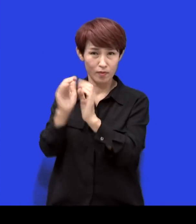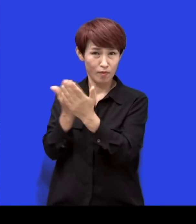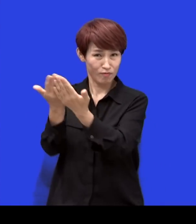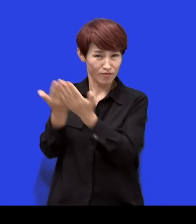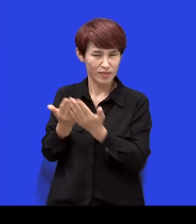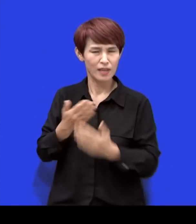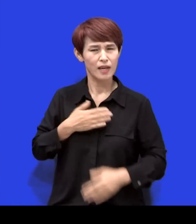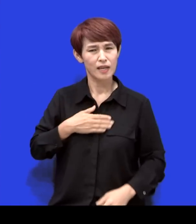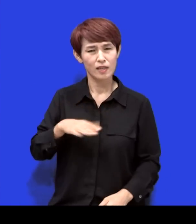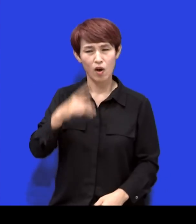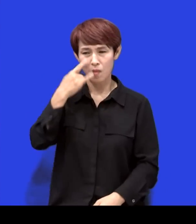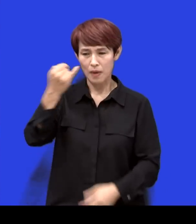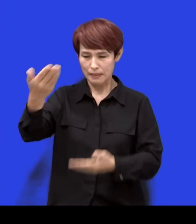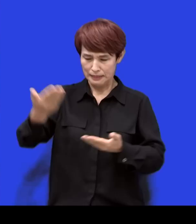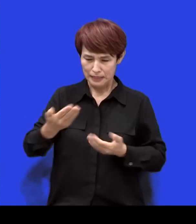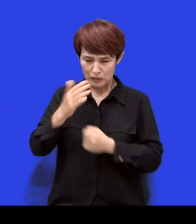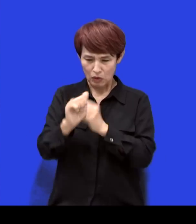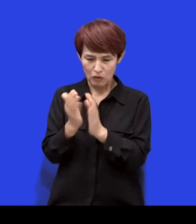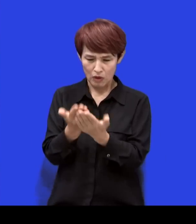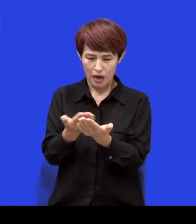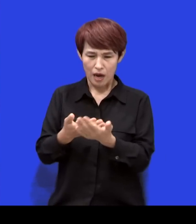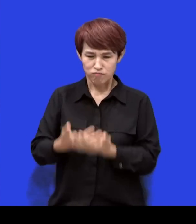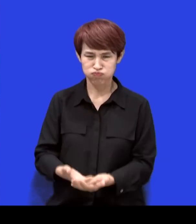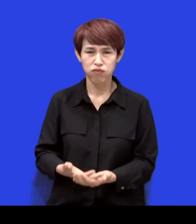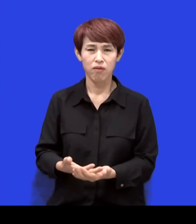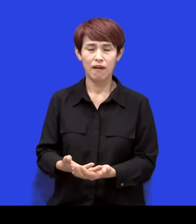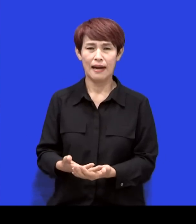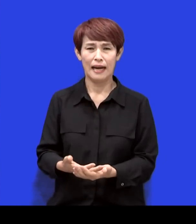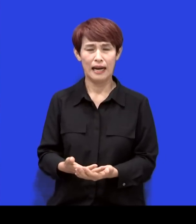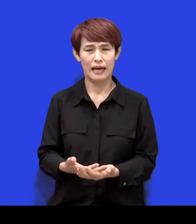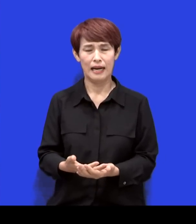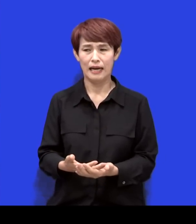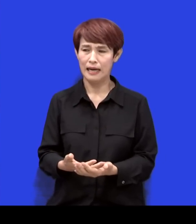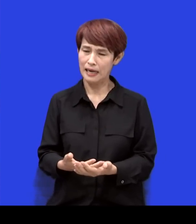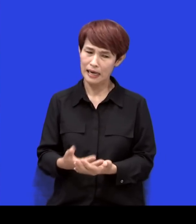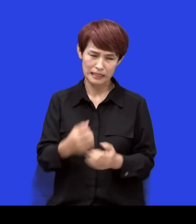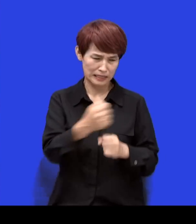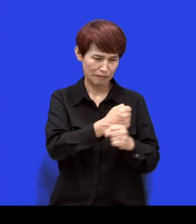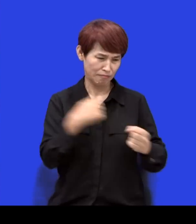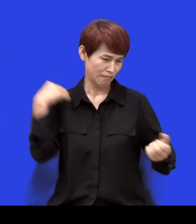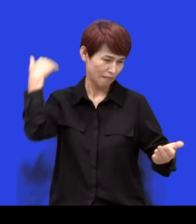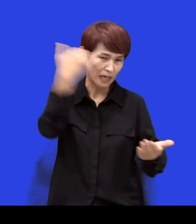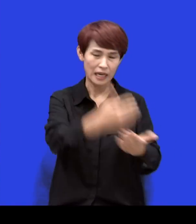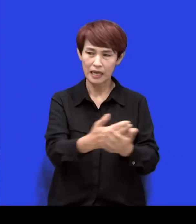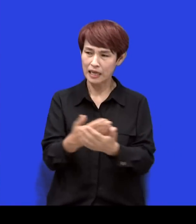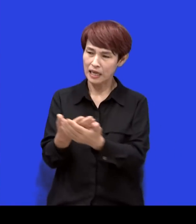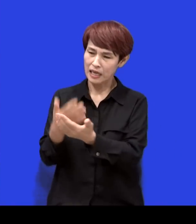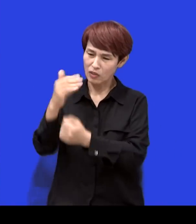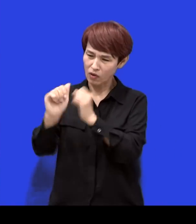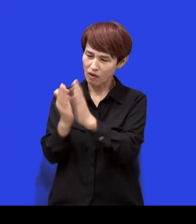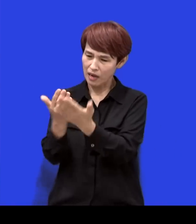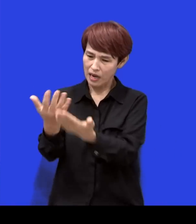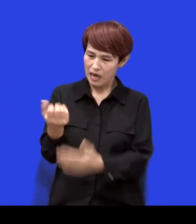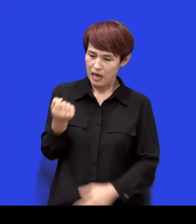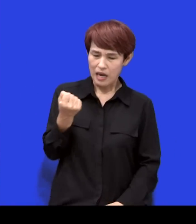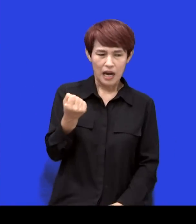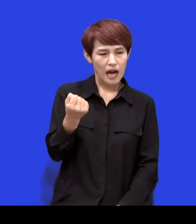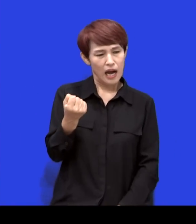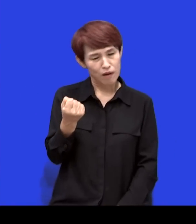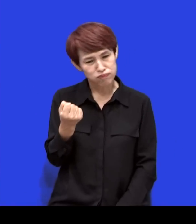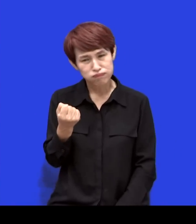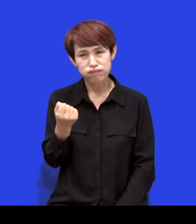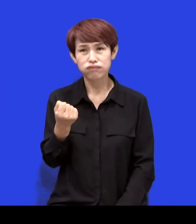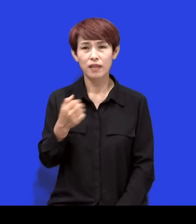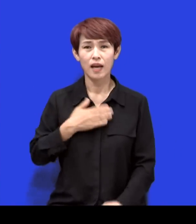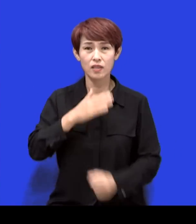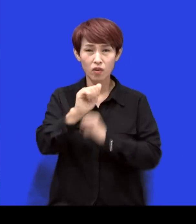무거운 성경을 이게 뭐가 많이 무거워요 읽지도 않을 이게? 텐데. 아 이게 뭐가 무거워요 이게? 아니, 짐이 워낙 많아서 아. 처음에는 제가 이게 가서 어머나. 내가 뭐